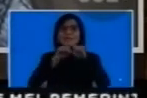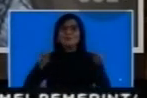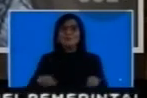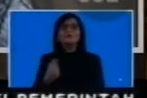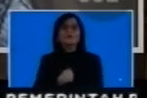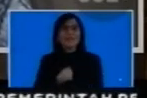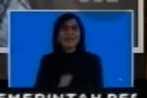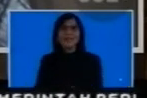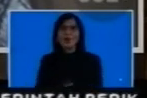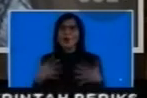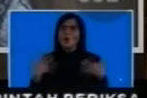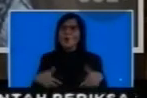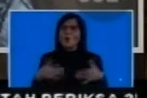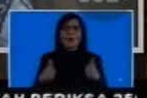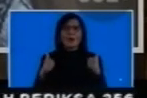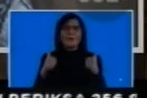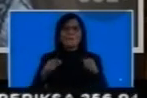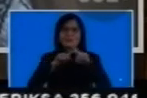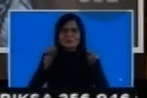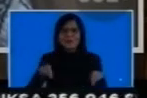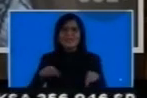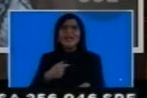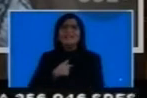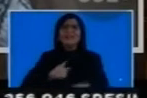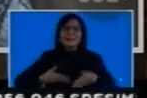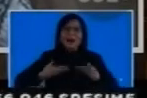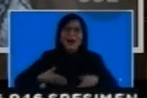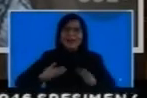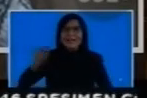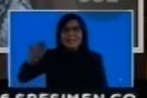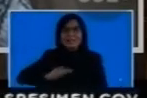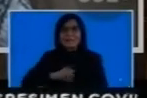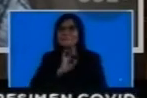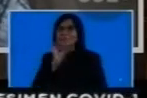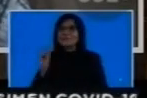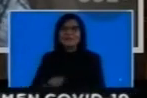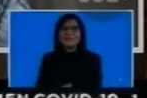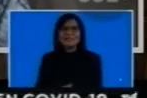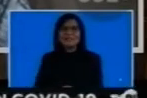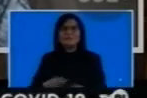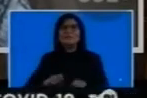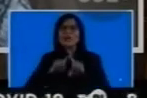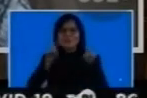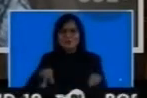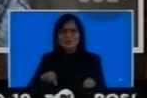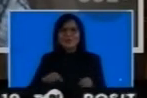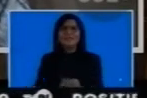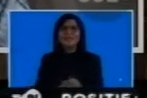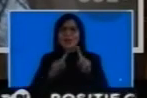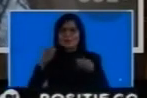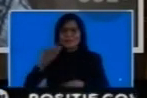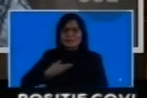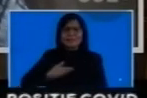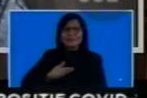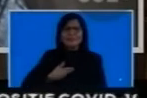saya. Luar biasa loh. Saya sangat bahagia dapat surat-surat dari adik-adik. Sangat menyentuh. Bukan cuma saya,